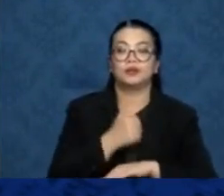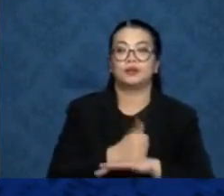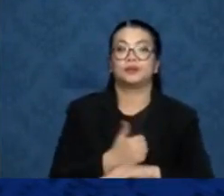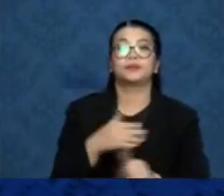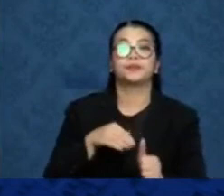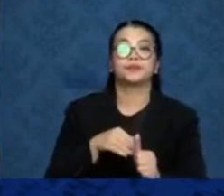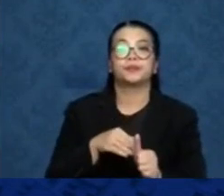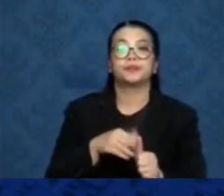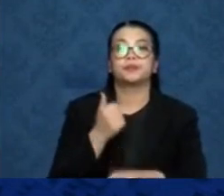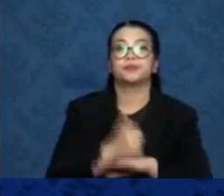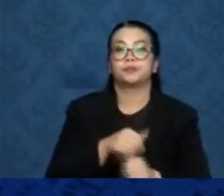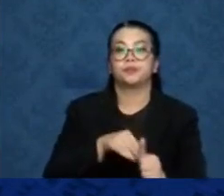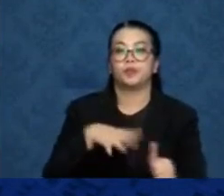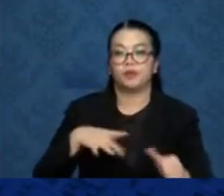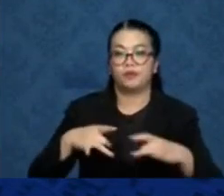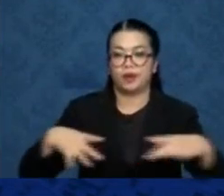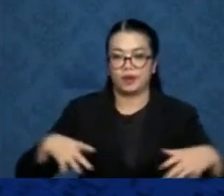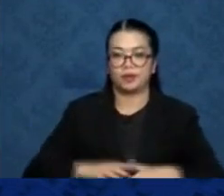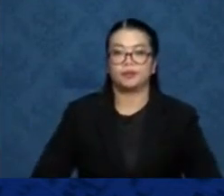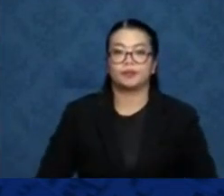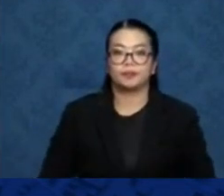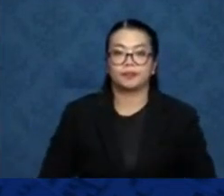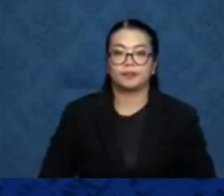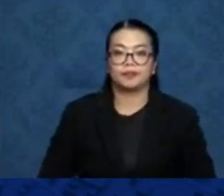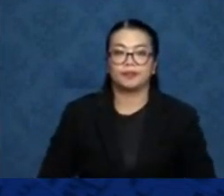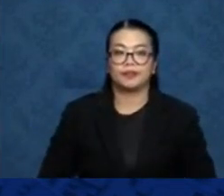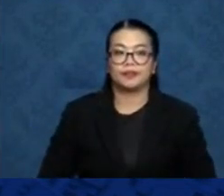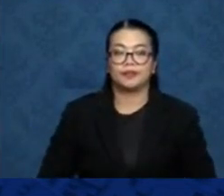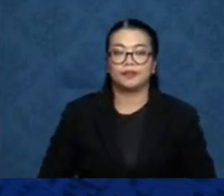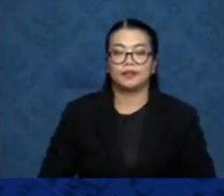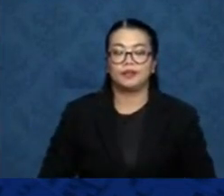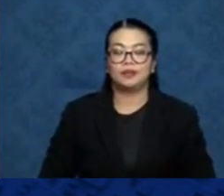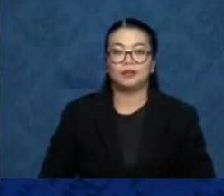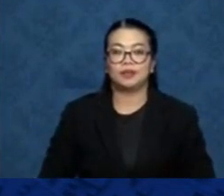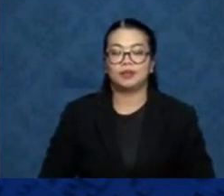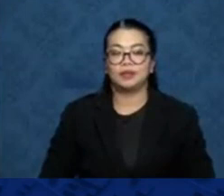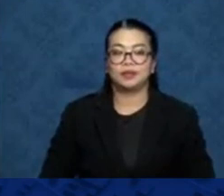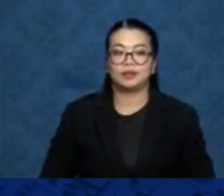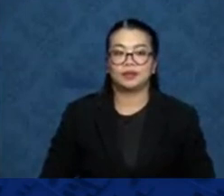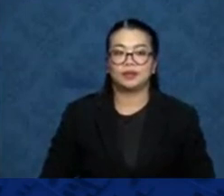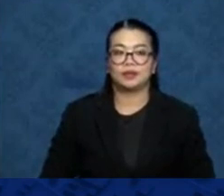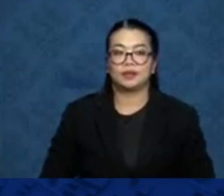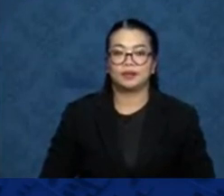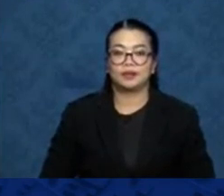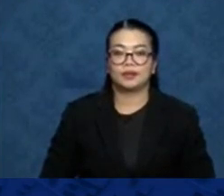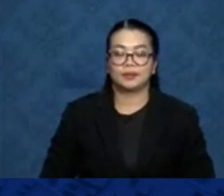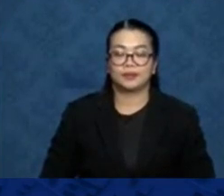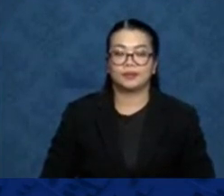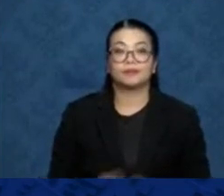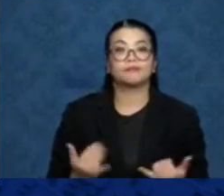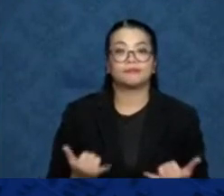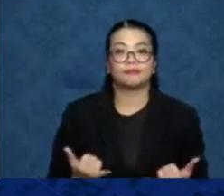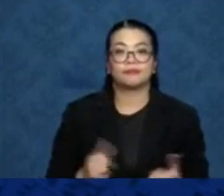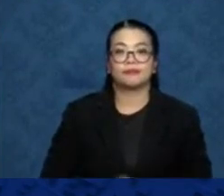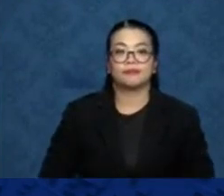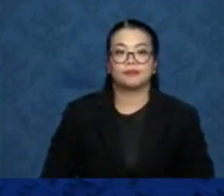ล้านล้านบาทเป็นเบี้ยหัวแตกไม่มียุทธศาสตร์แล้วก็เป้าหมายไม่ยึดโยงกับเป้าหมายและนโยบายพบว่าเป็นโครงการเดิมที่จับโยงกับเป้าห